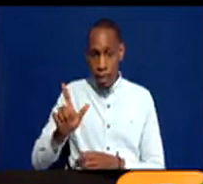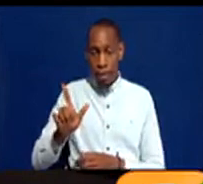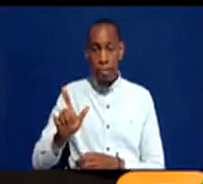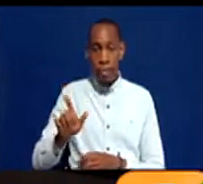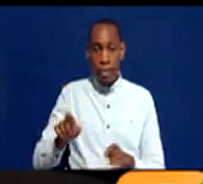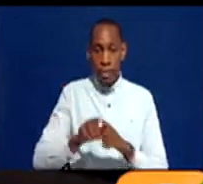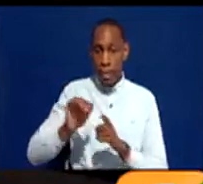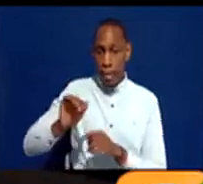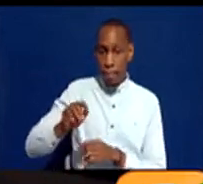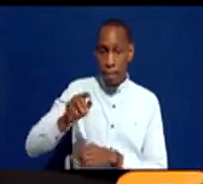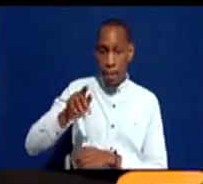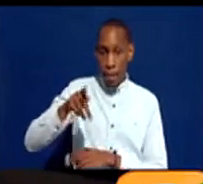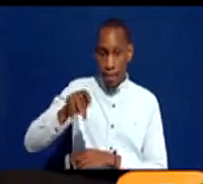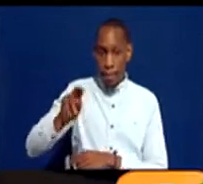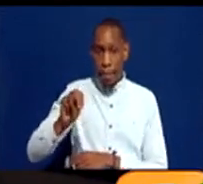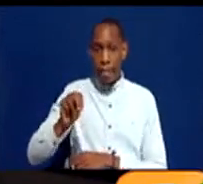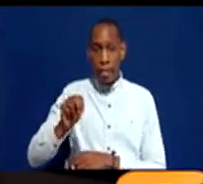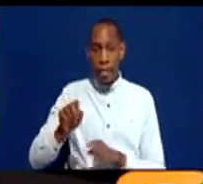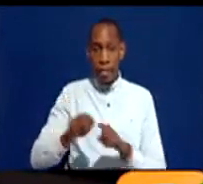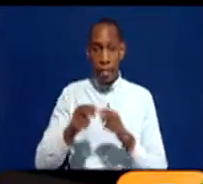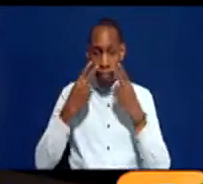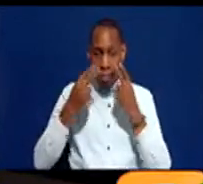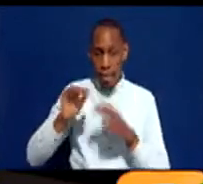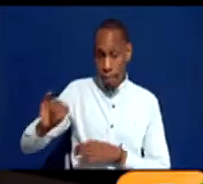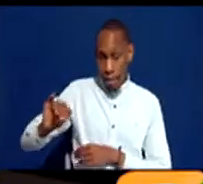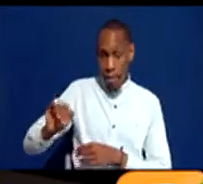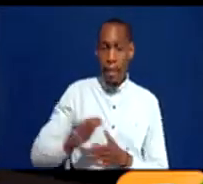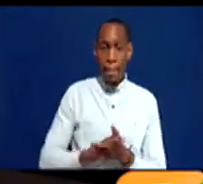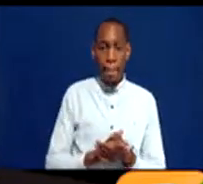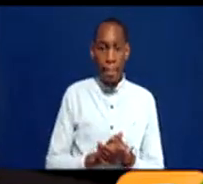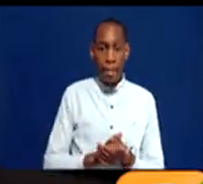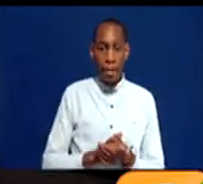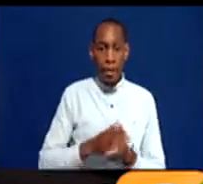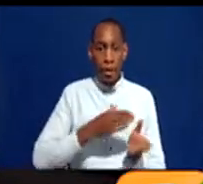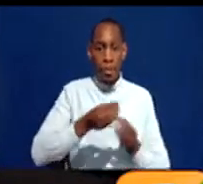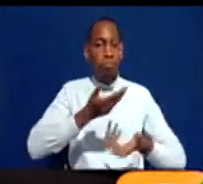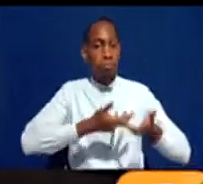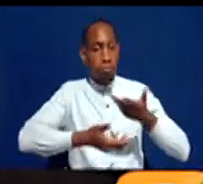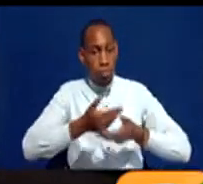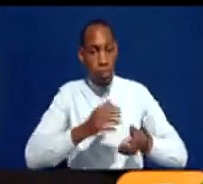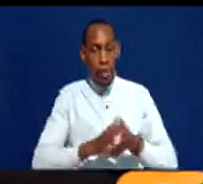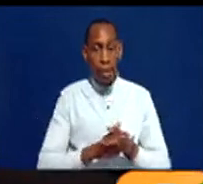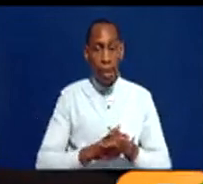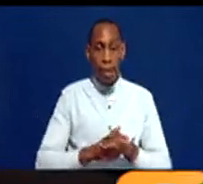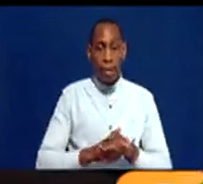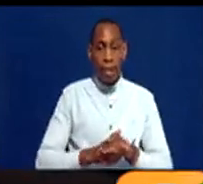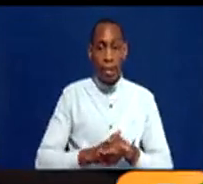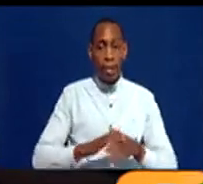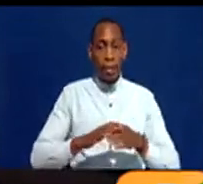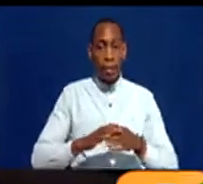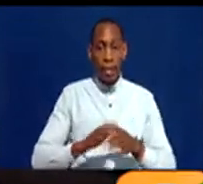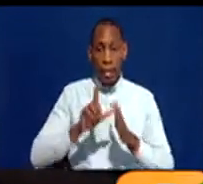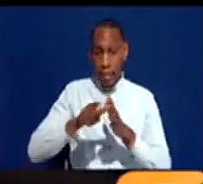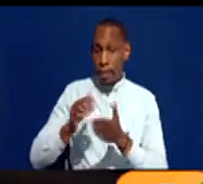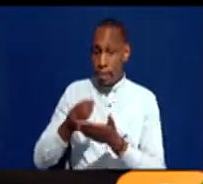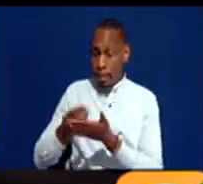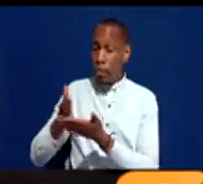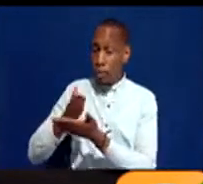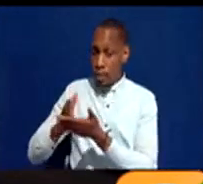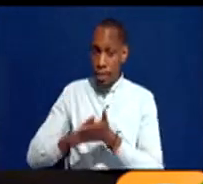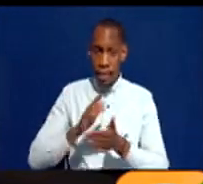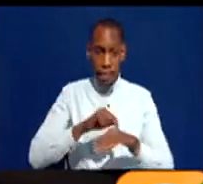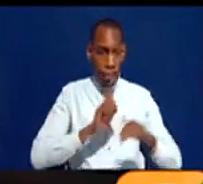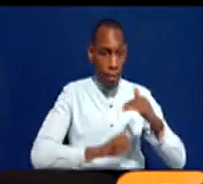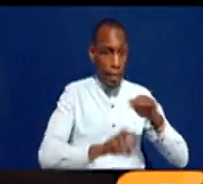na balance yake nimeona iko hivi na hivi. Enda uongee na yeye, bora ujue ya yangu. Sasa wewe ukienda